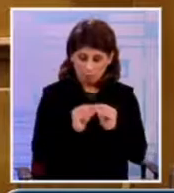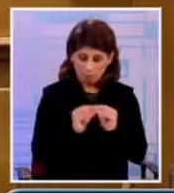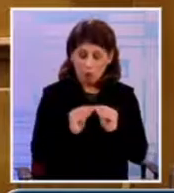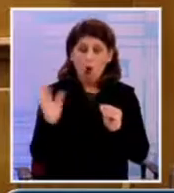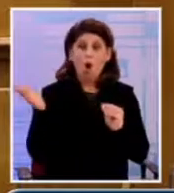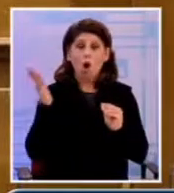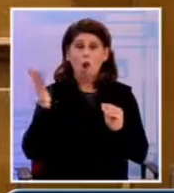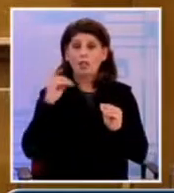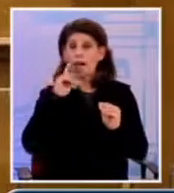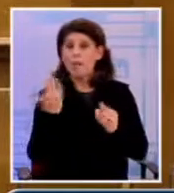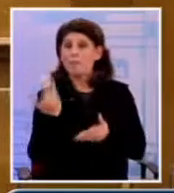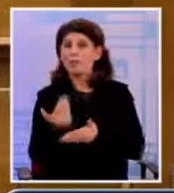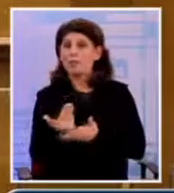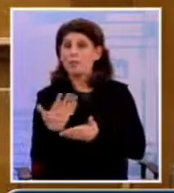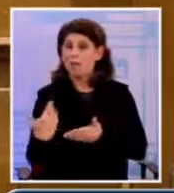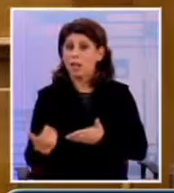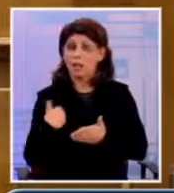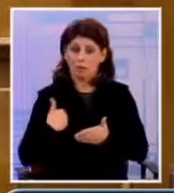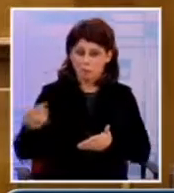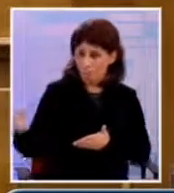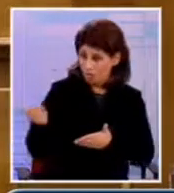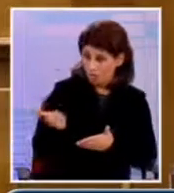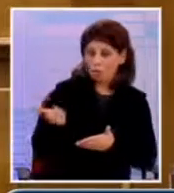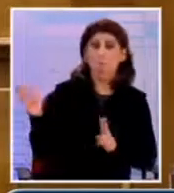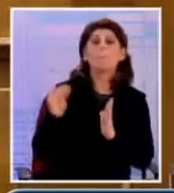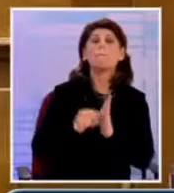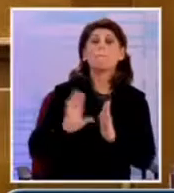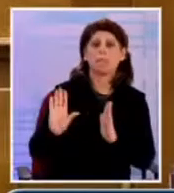ό,τι απαιτήσεις ενδεχομένως έχετε απέναντι στη χώρα μας.